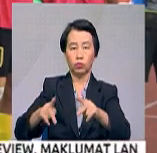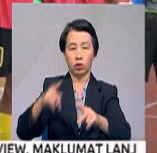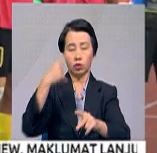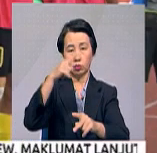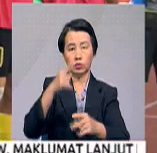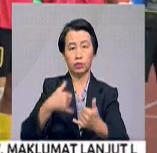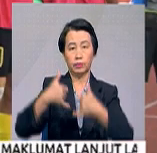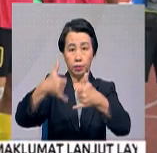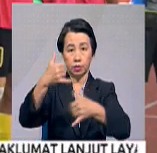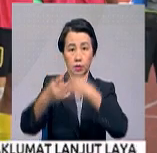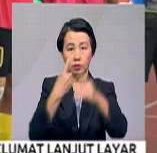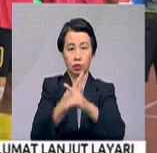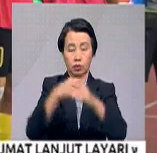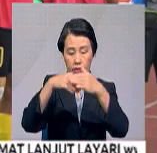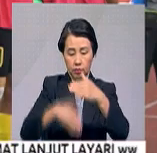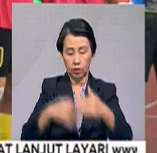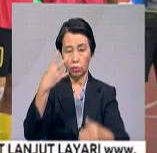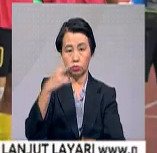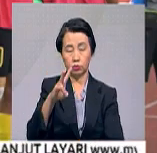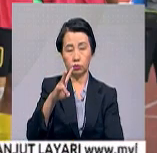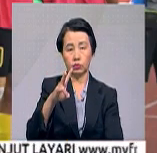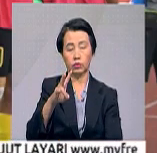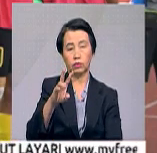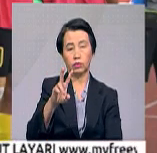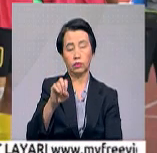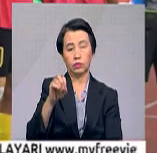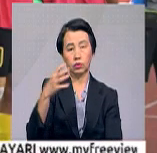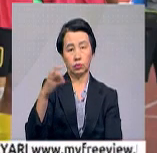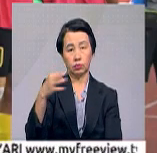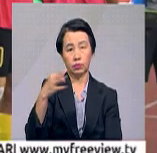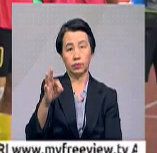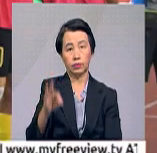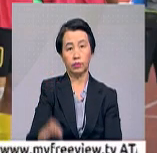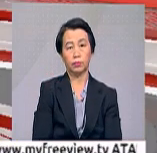pada Piala Dunia bawah 17 2019.